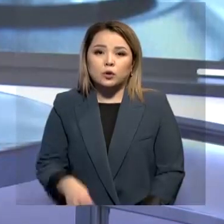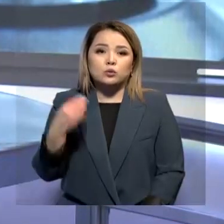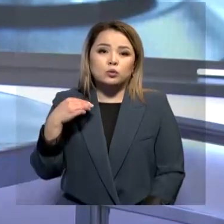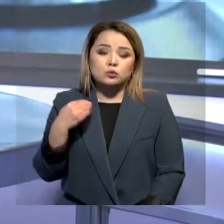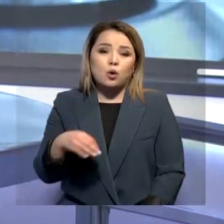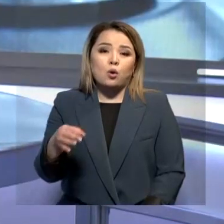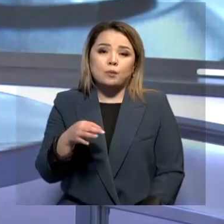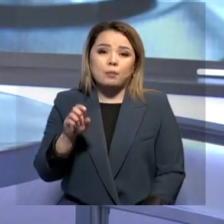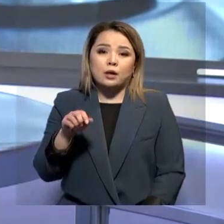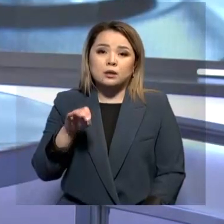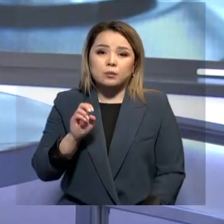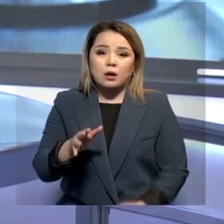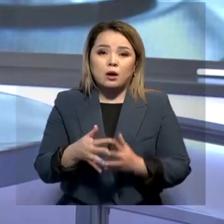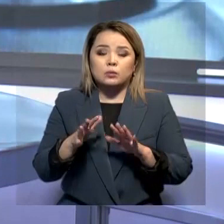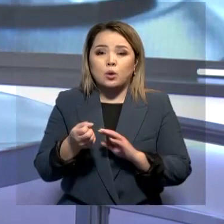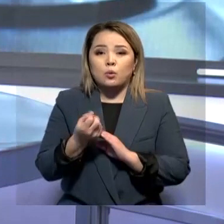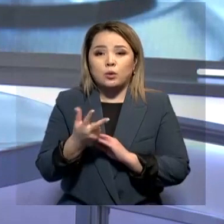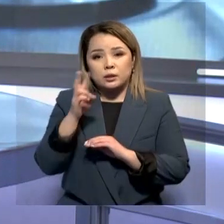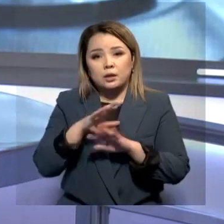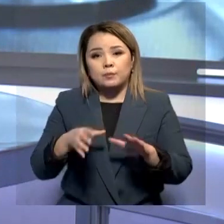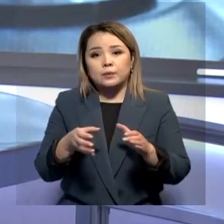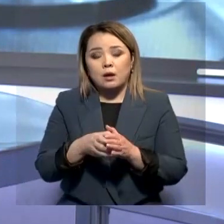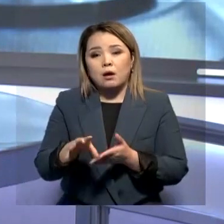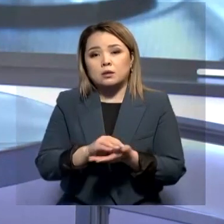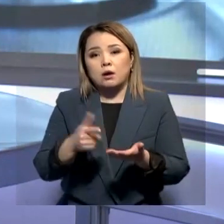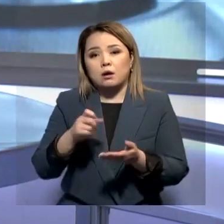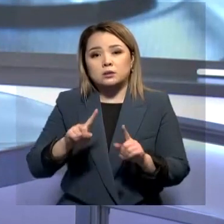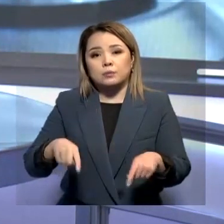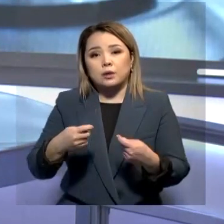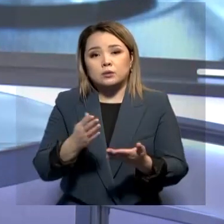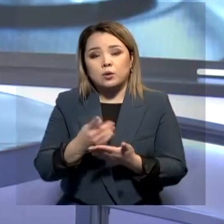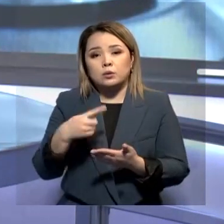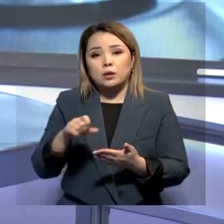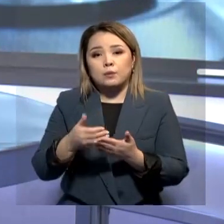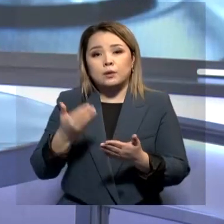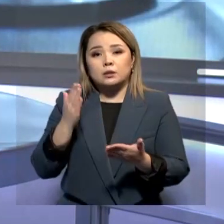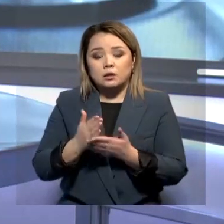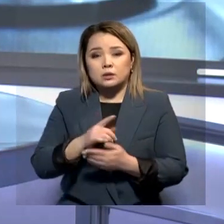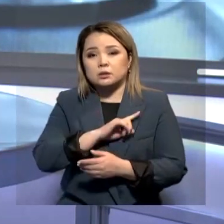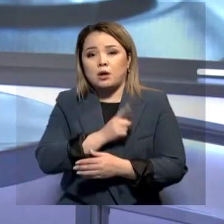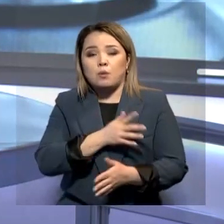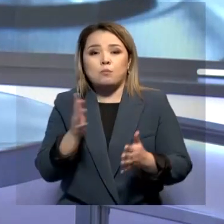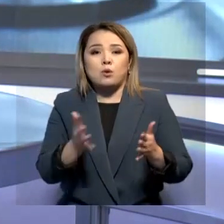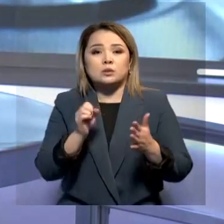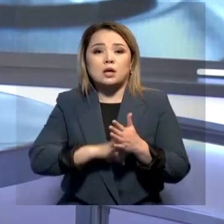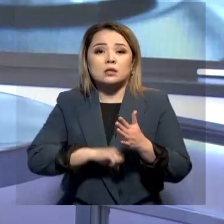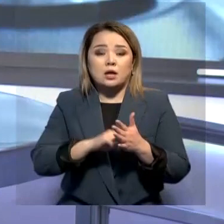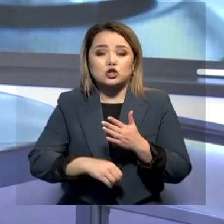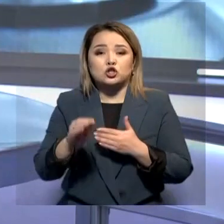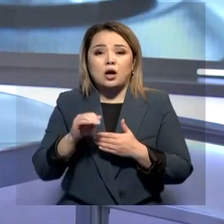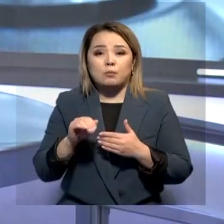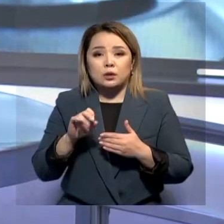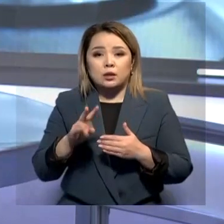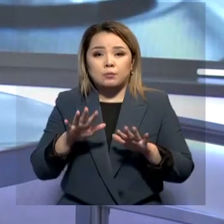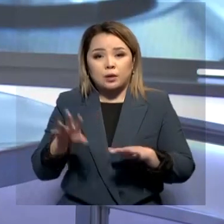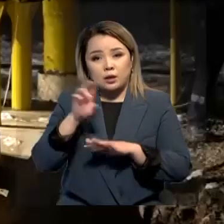Түркістан облысының Бәйдібек ауданында 13 елді мекенге қайта газ берілді. Өткен аптадағы қатты боран салдарынан Жамбыл елді